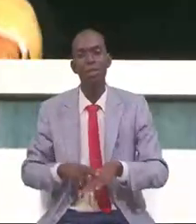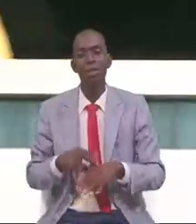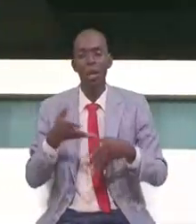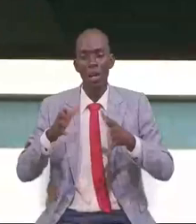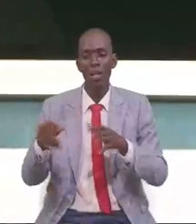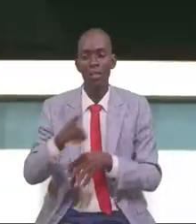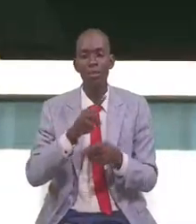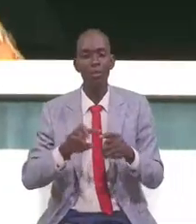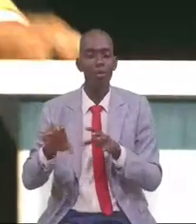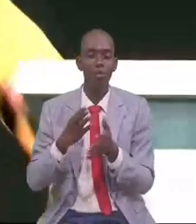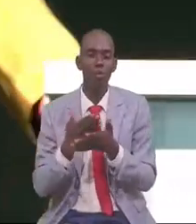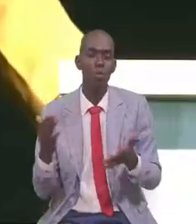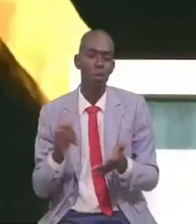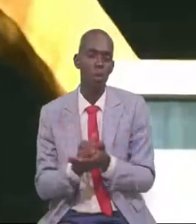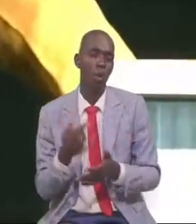Job nous dit,